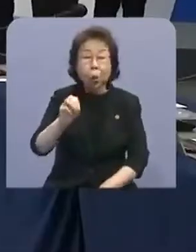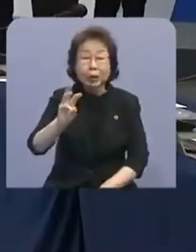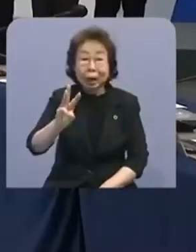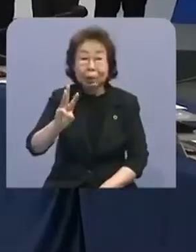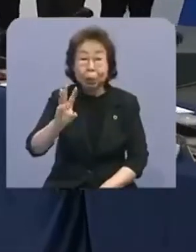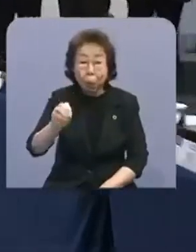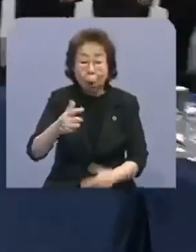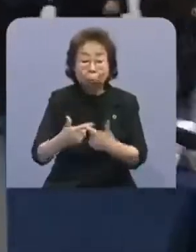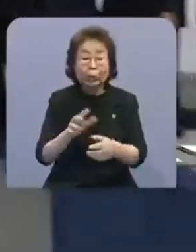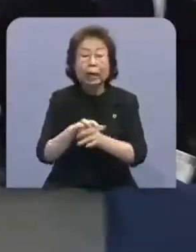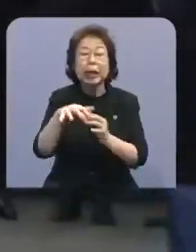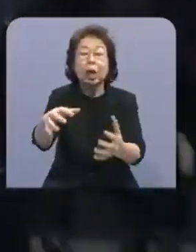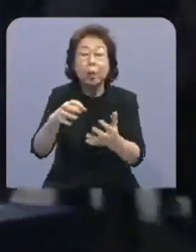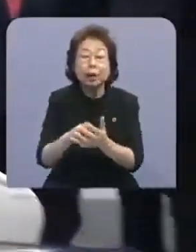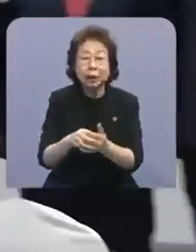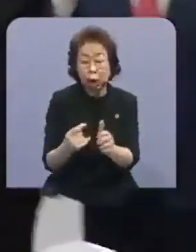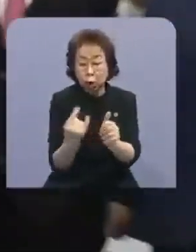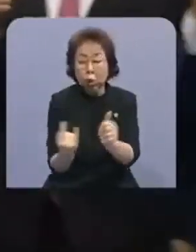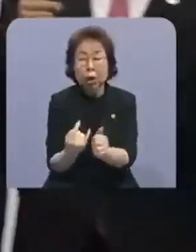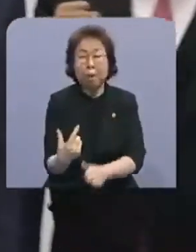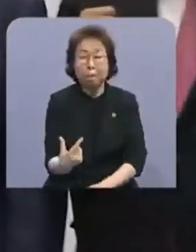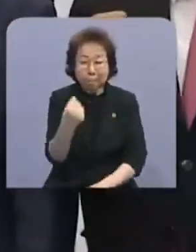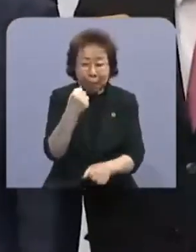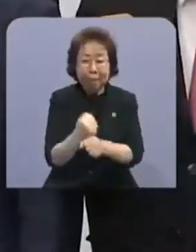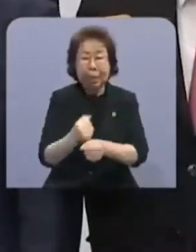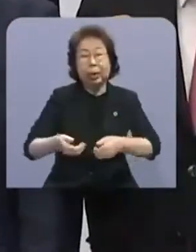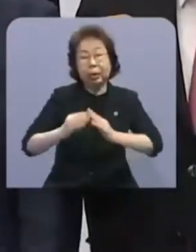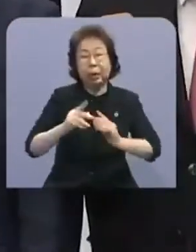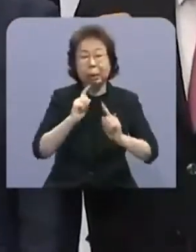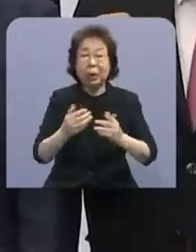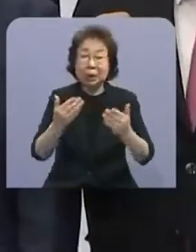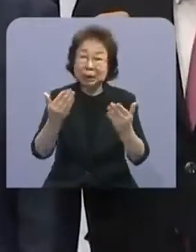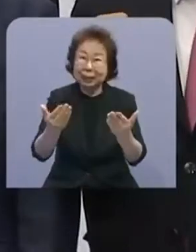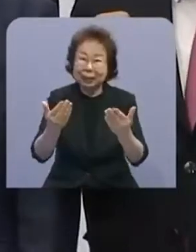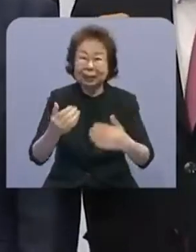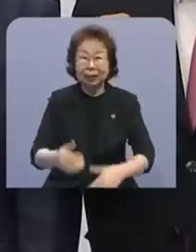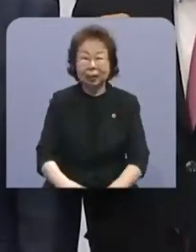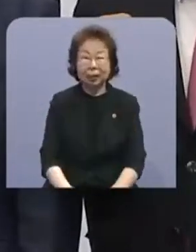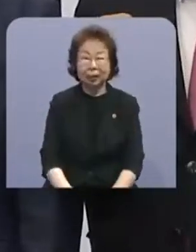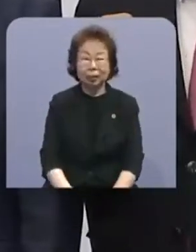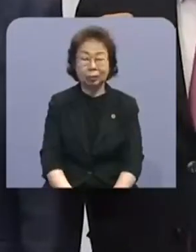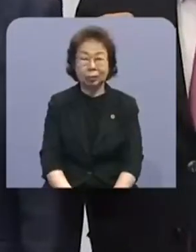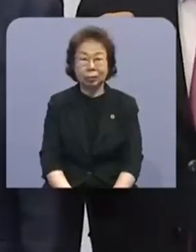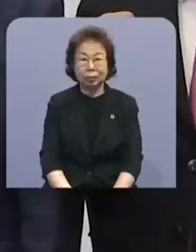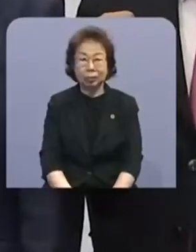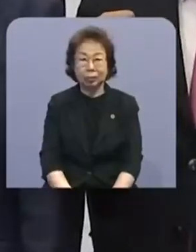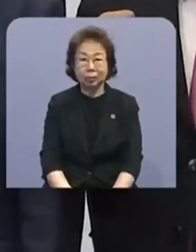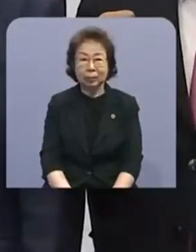세계박람회 유치위원회를 신설하기로 했습니다. KBS 뉴스 김기혜입니다.